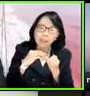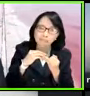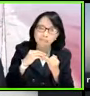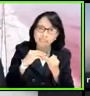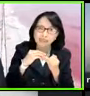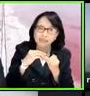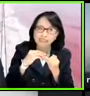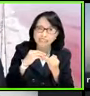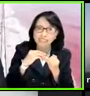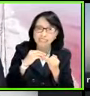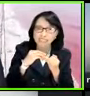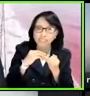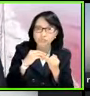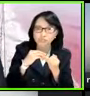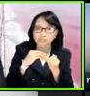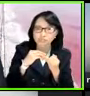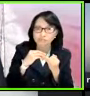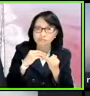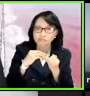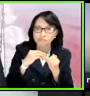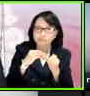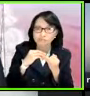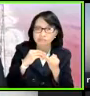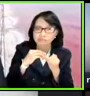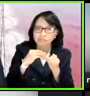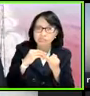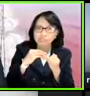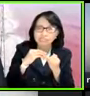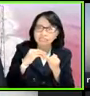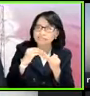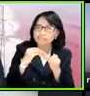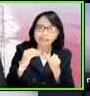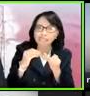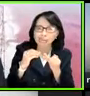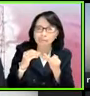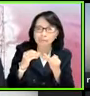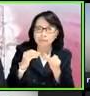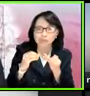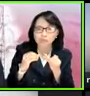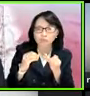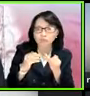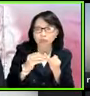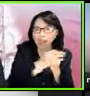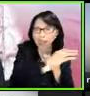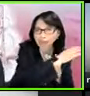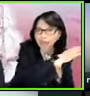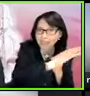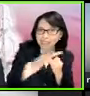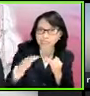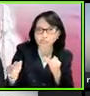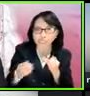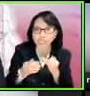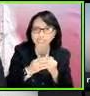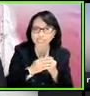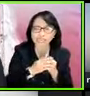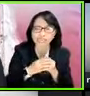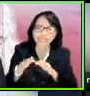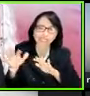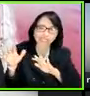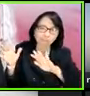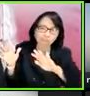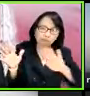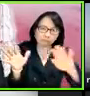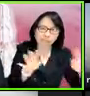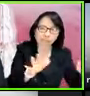memahami rahasia Kristus kita tidak bermegah untuk hal lain di dunia ini